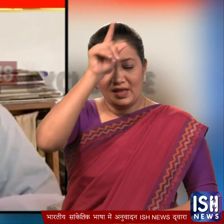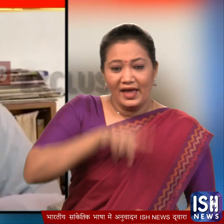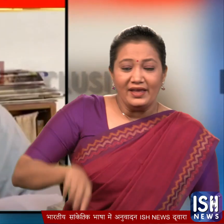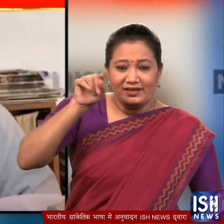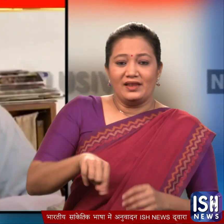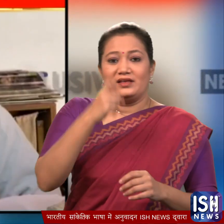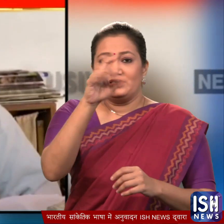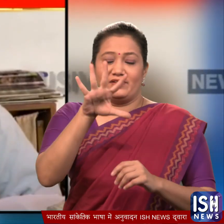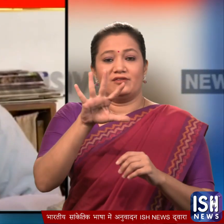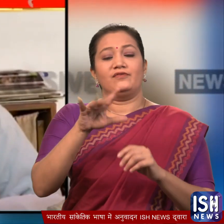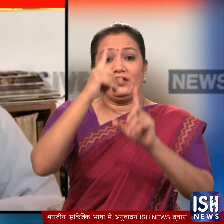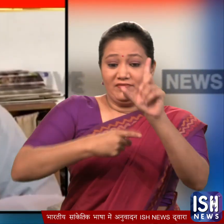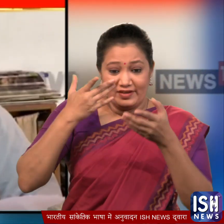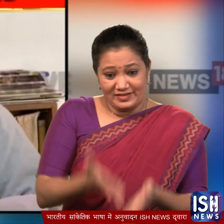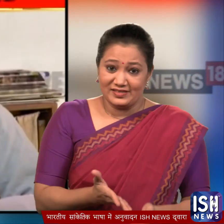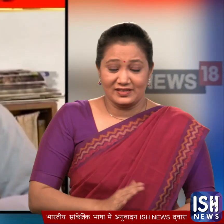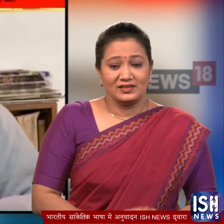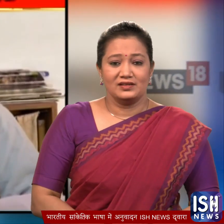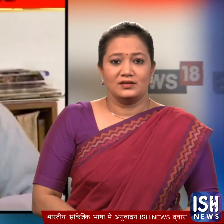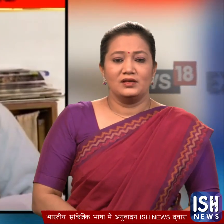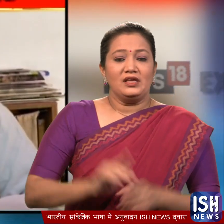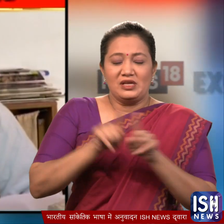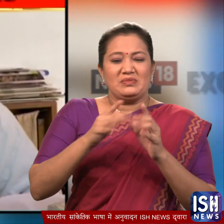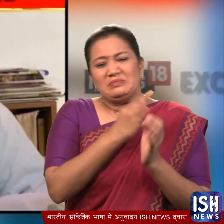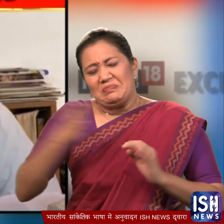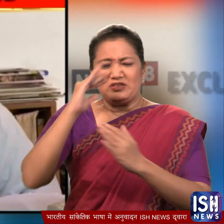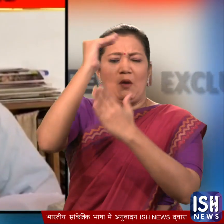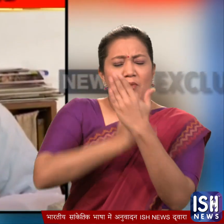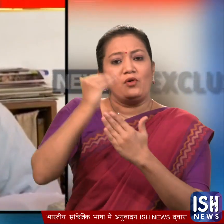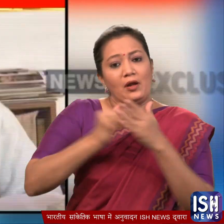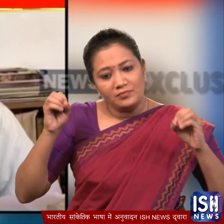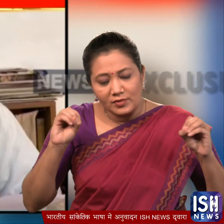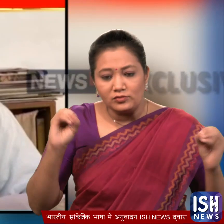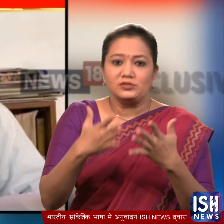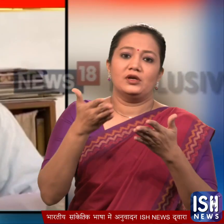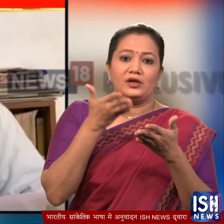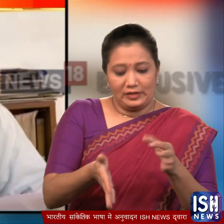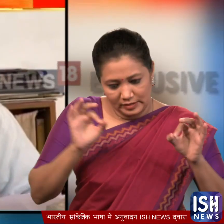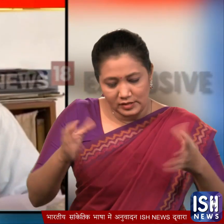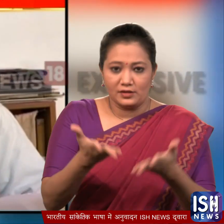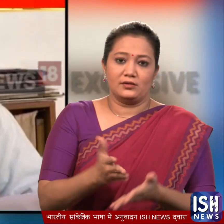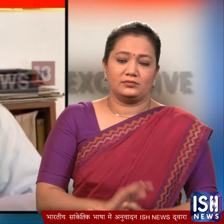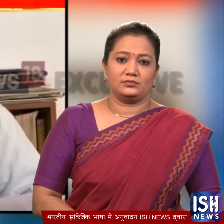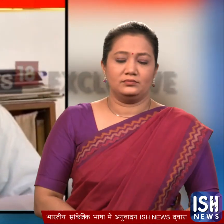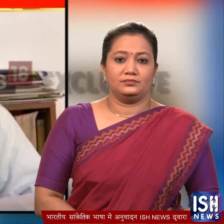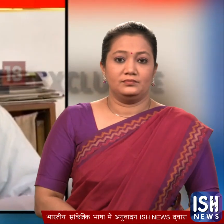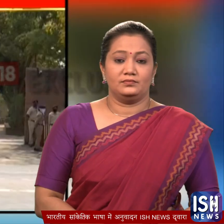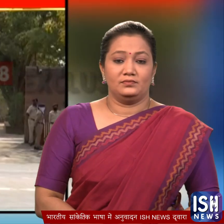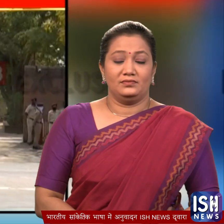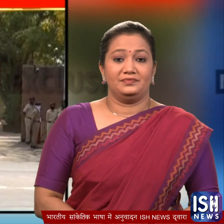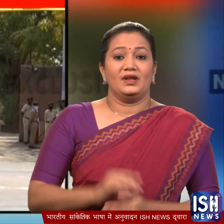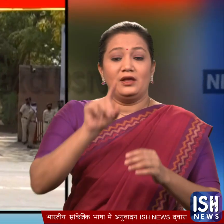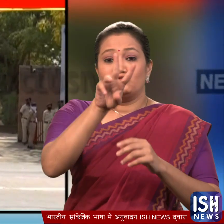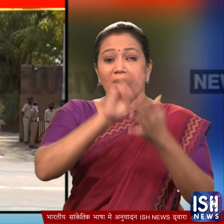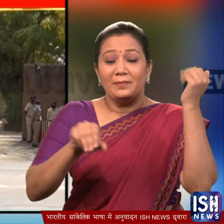आज़ादी के आंदोलन के 75 साल सुवर्ण महोत्सव का आरंभ वो यहाँ से करेंगे।